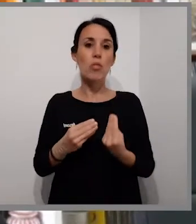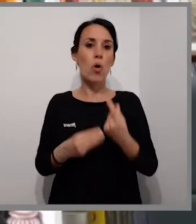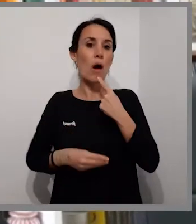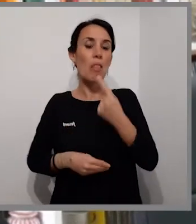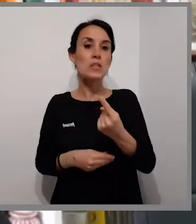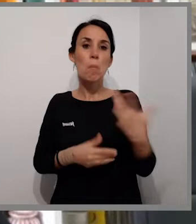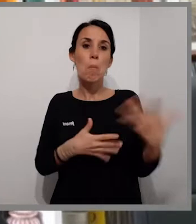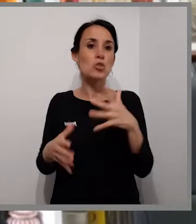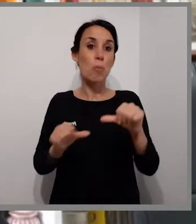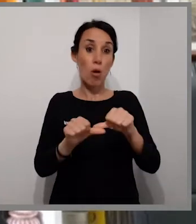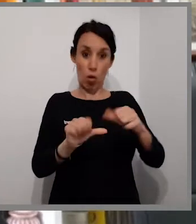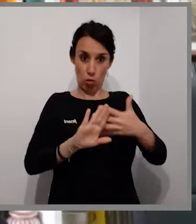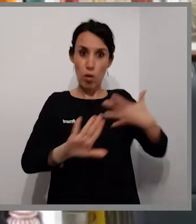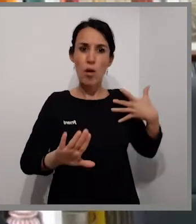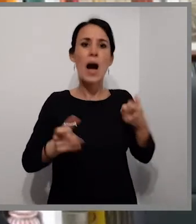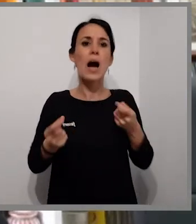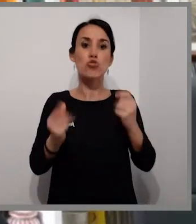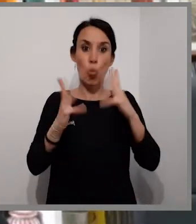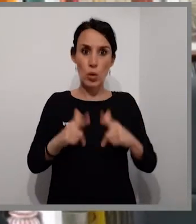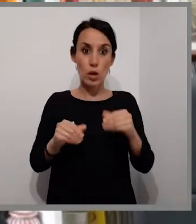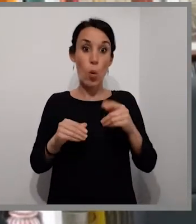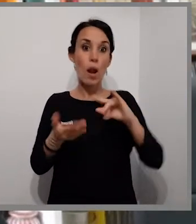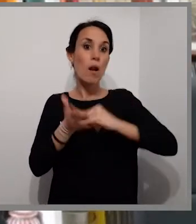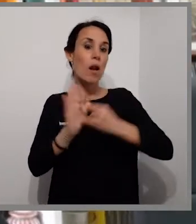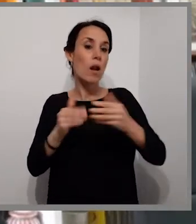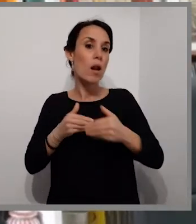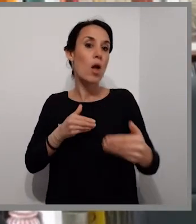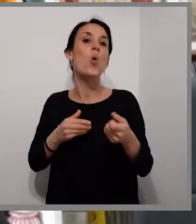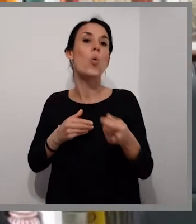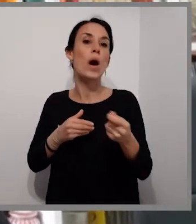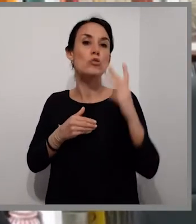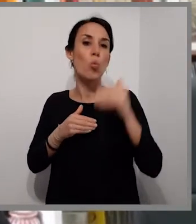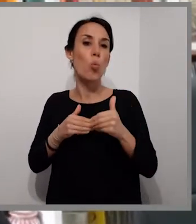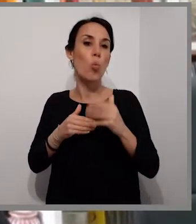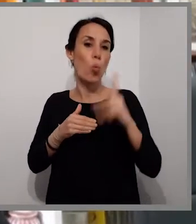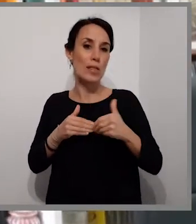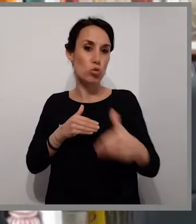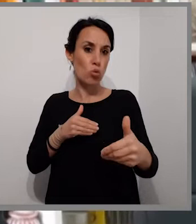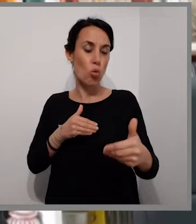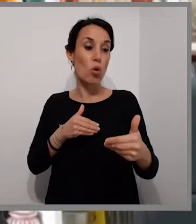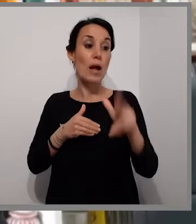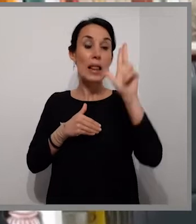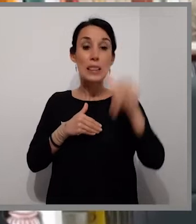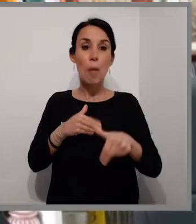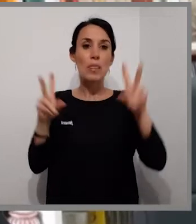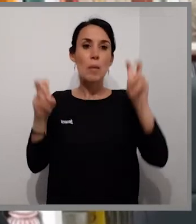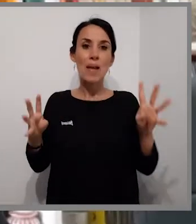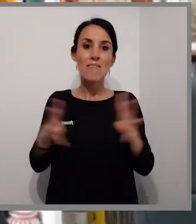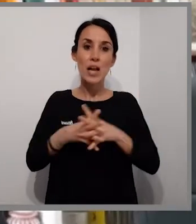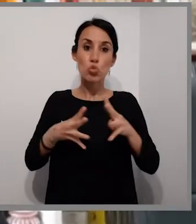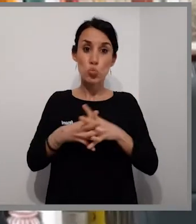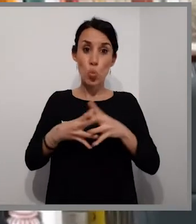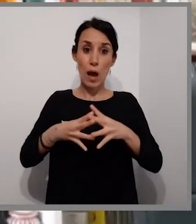la pandèmia. S'ha dit quan s'ha gastat fins ara, quina és la previsió de quan es gastarà. I després també respecte a